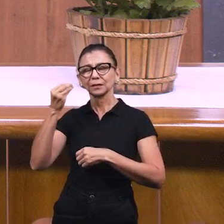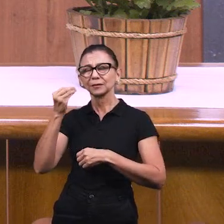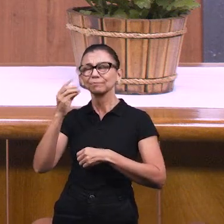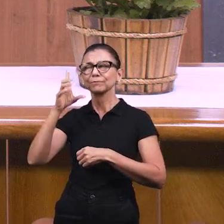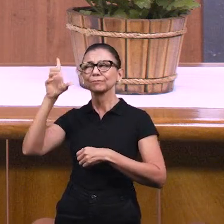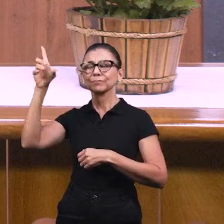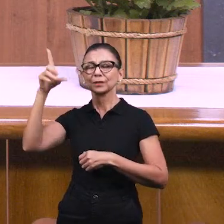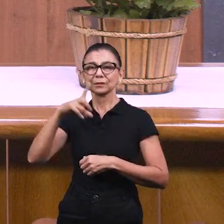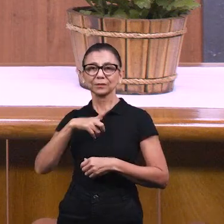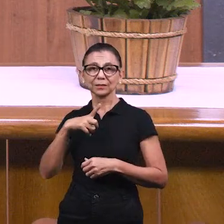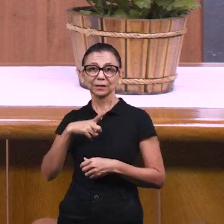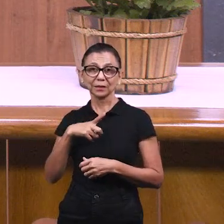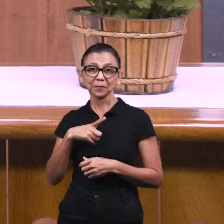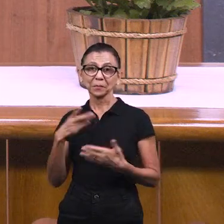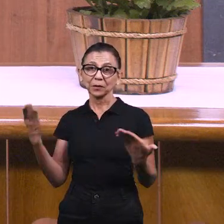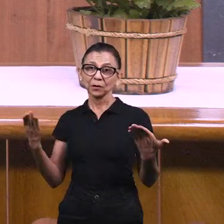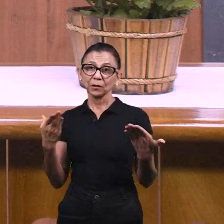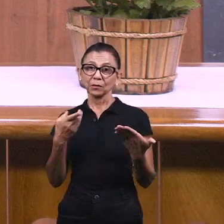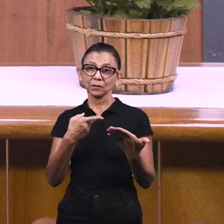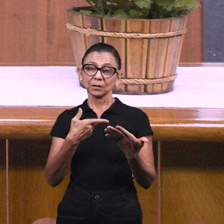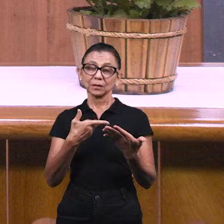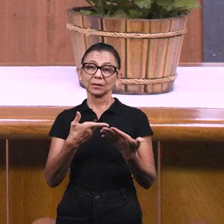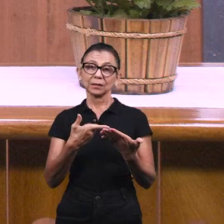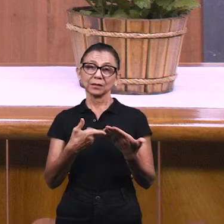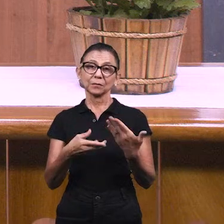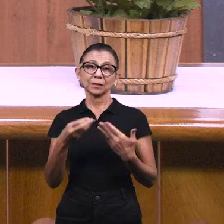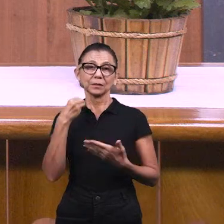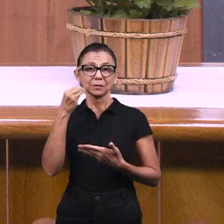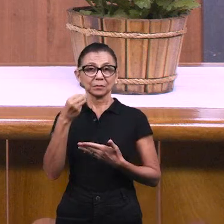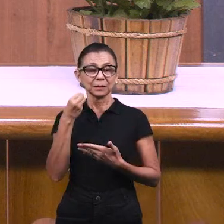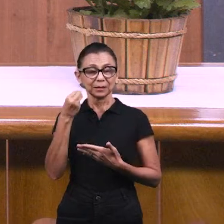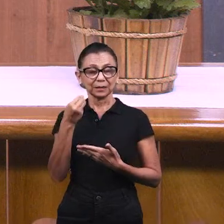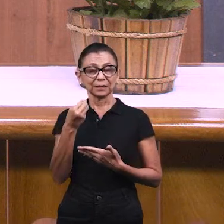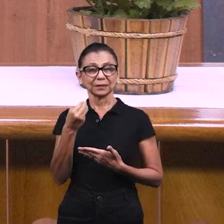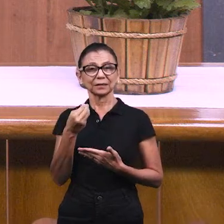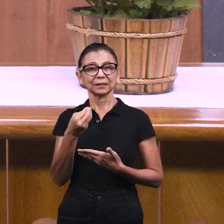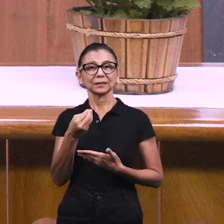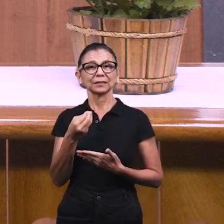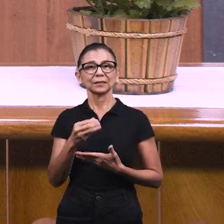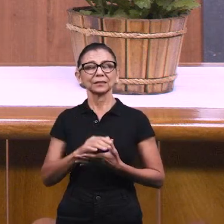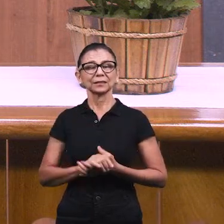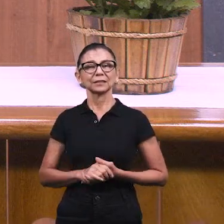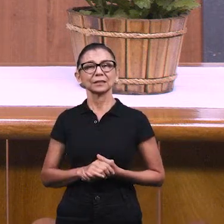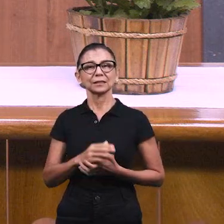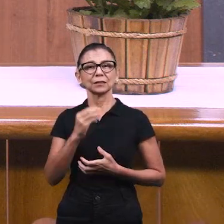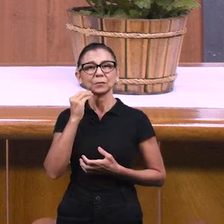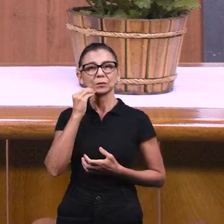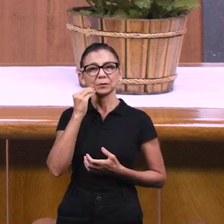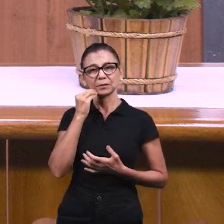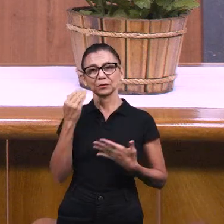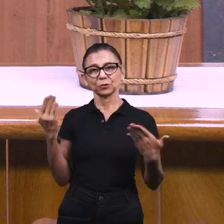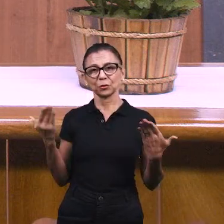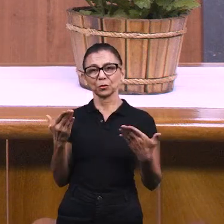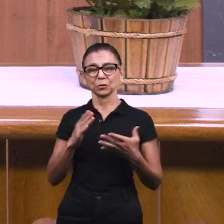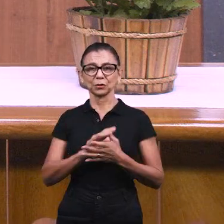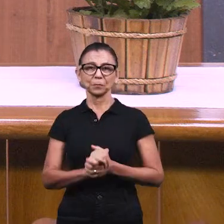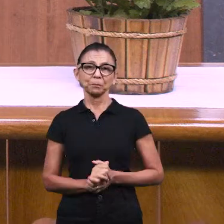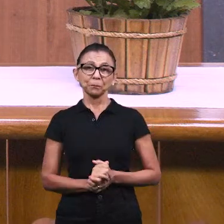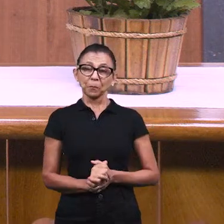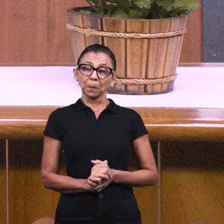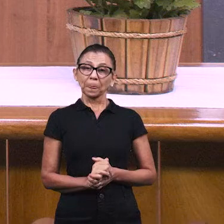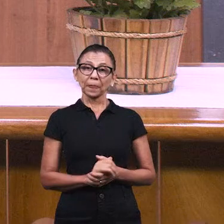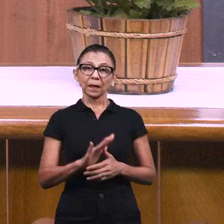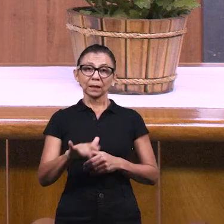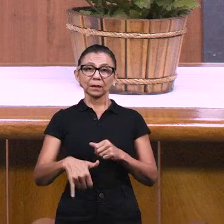avez l'opportunité de partager cela avec nous, partager cette expérience avec nous. Je veux expliquer encore que nous commençons maintenant par